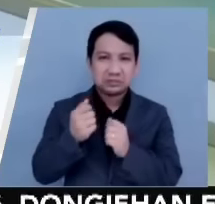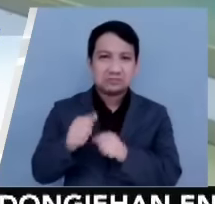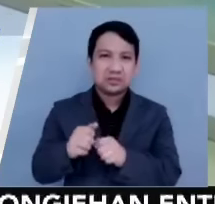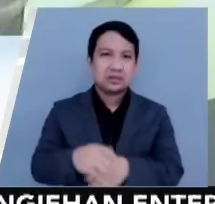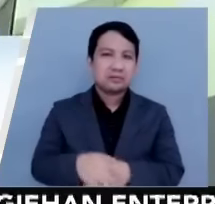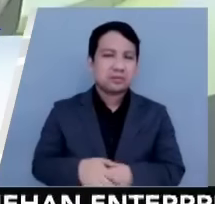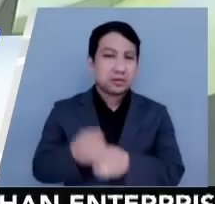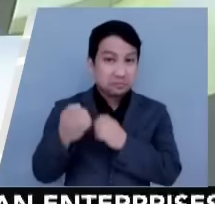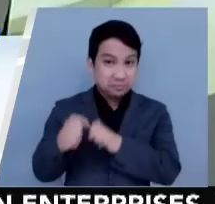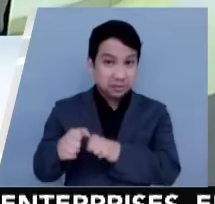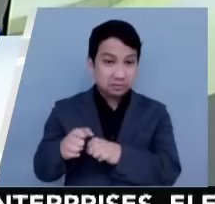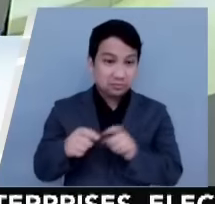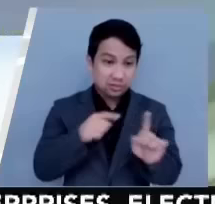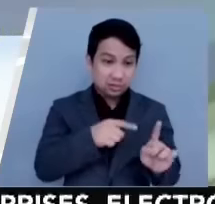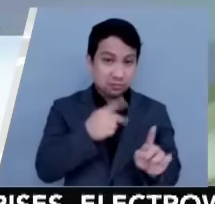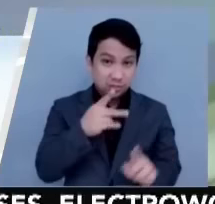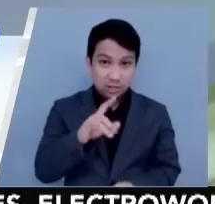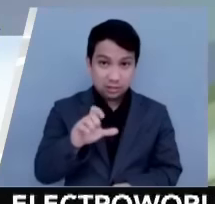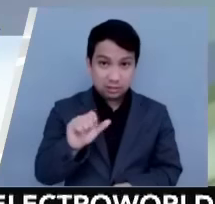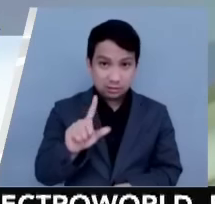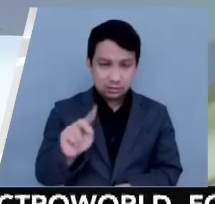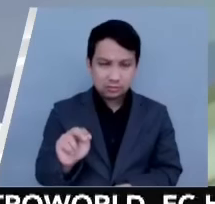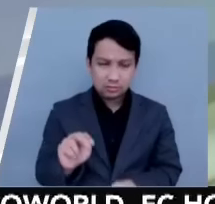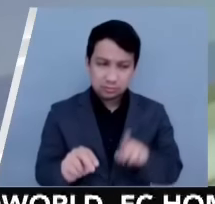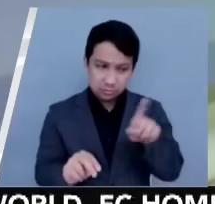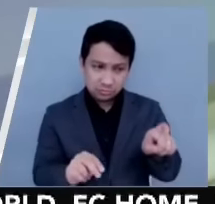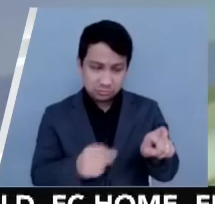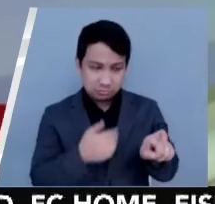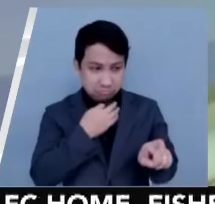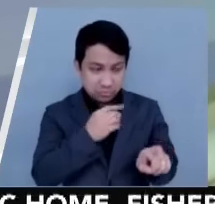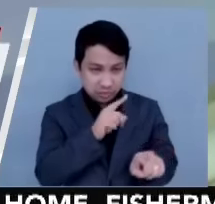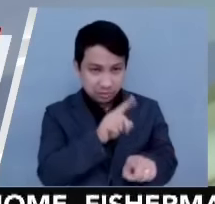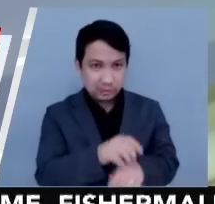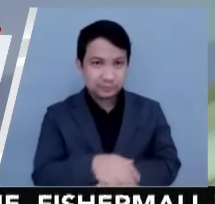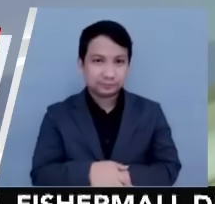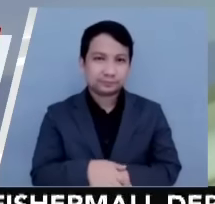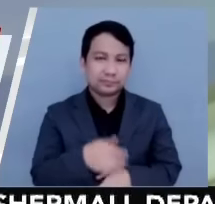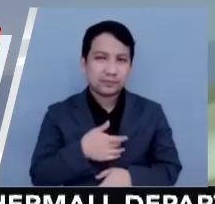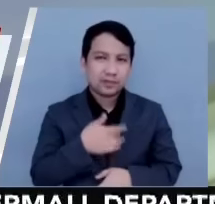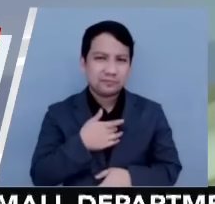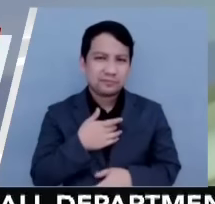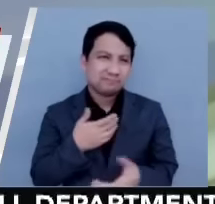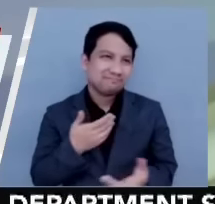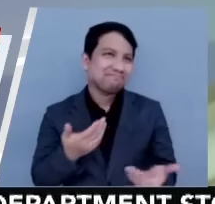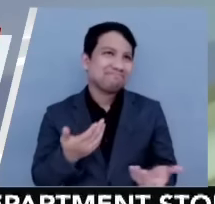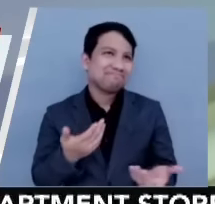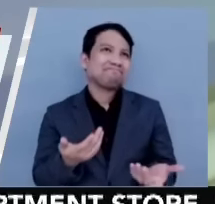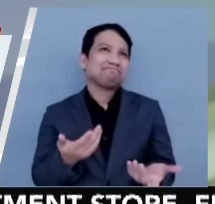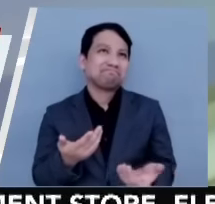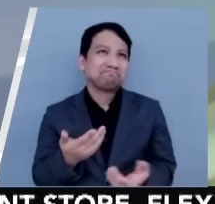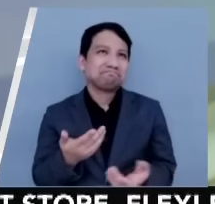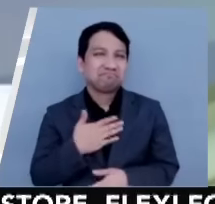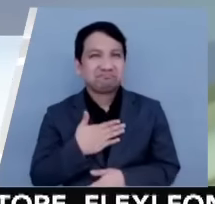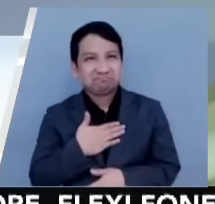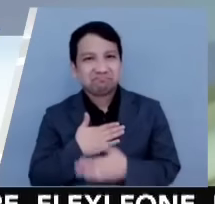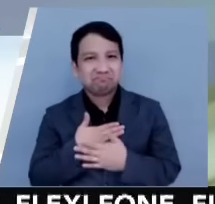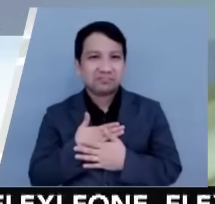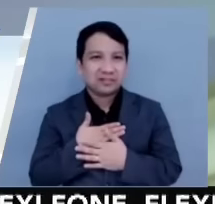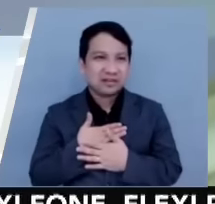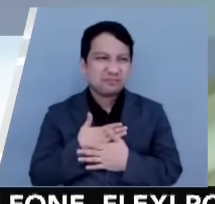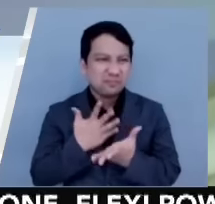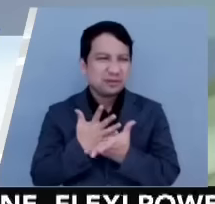si Kylene kaugnay nito, I feel like it's my right